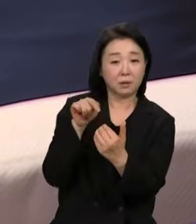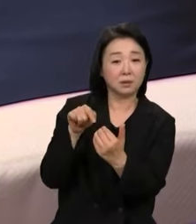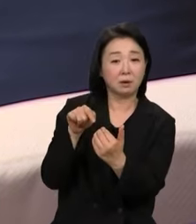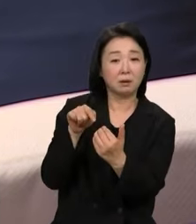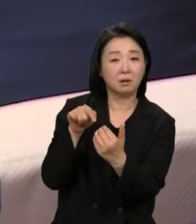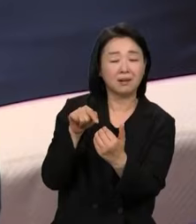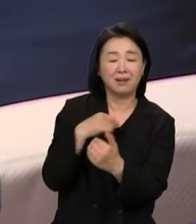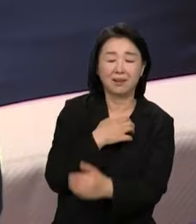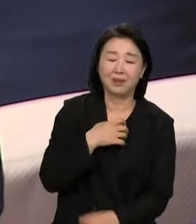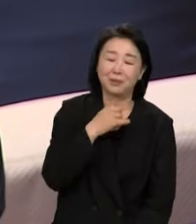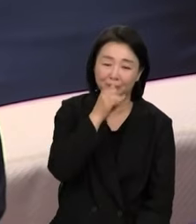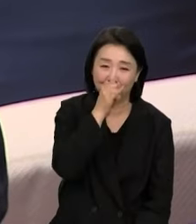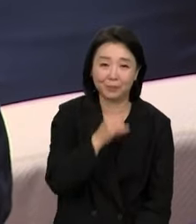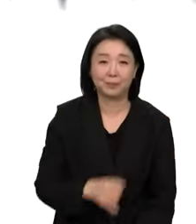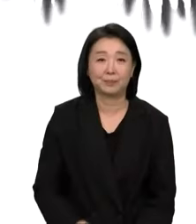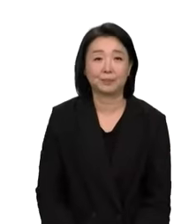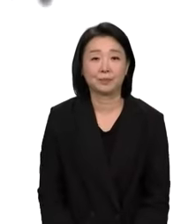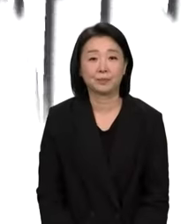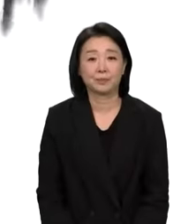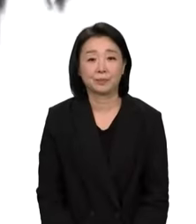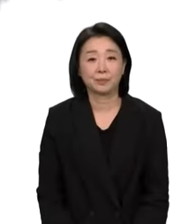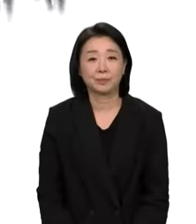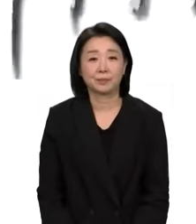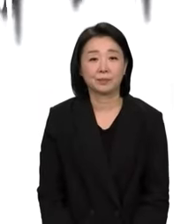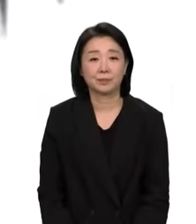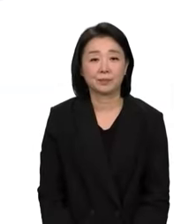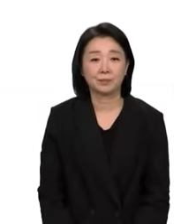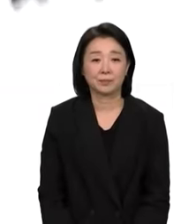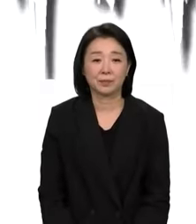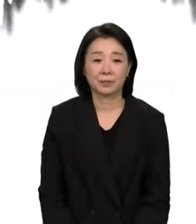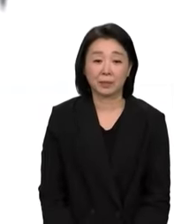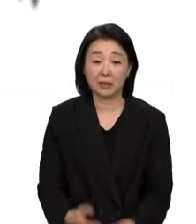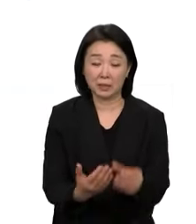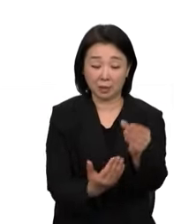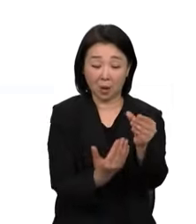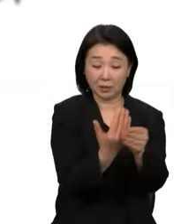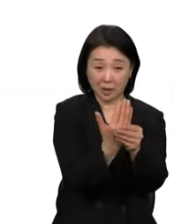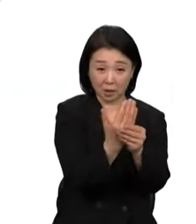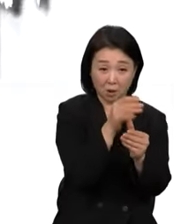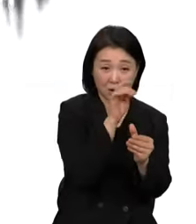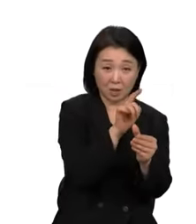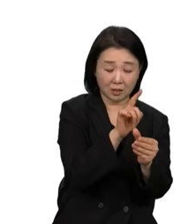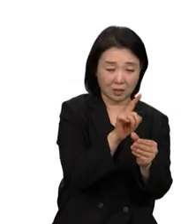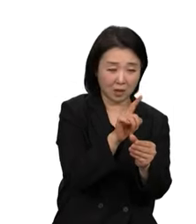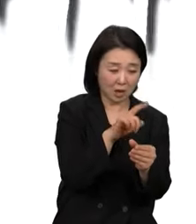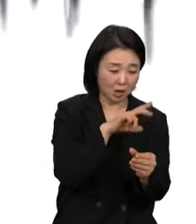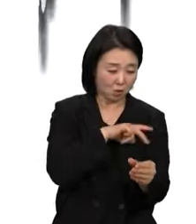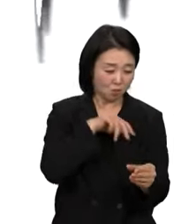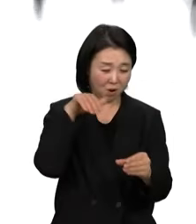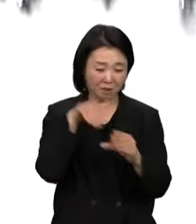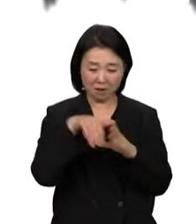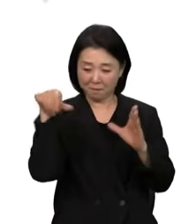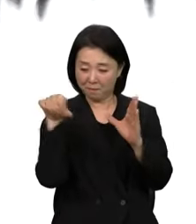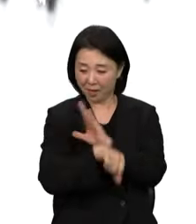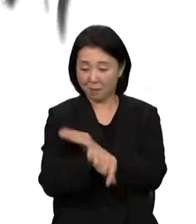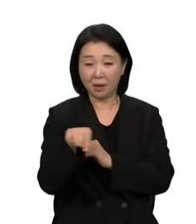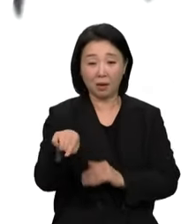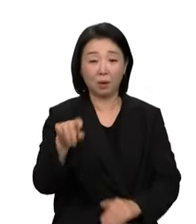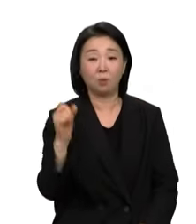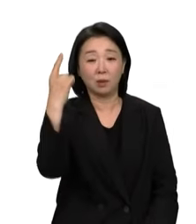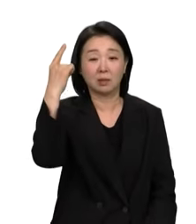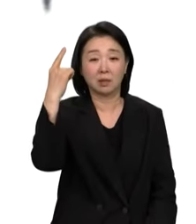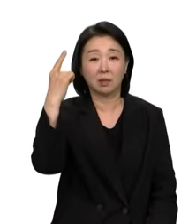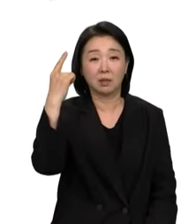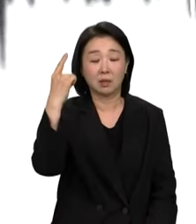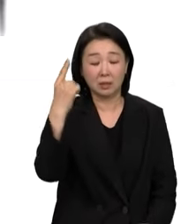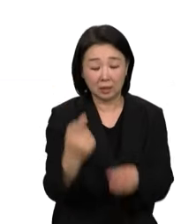우려섞인 목소리도 나왔습니다 하나의 사건으로 총선 패배를 다 몰아붙일 수 이런들을 그냥